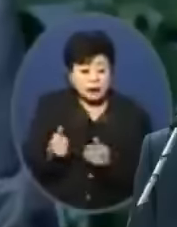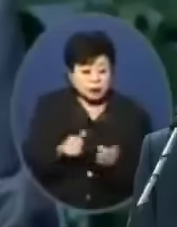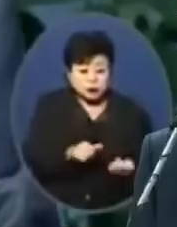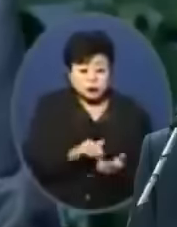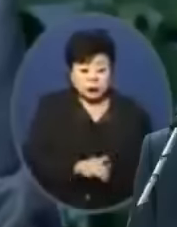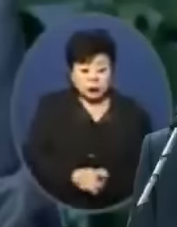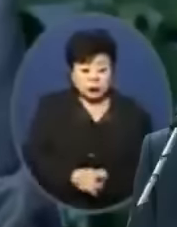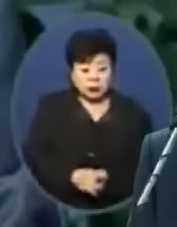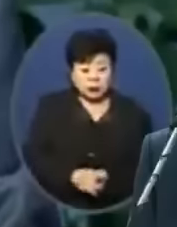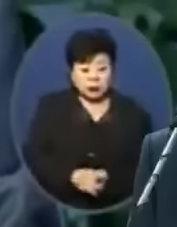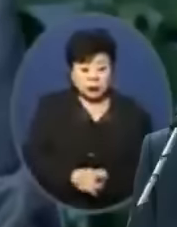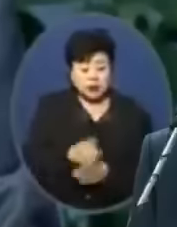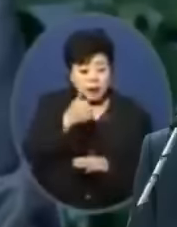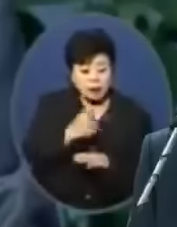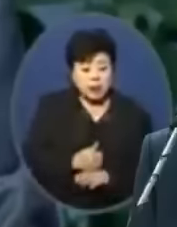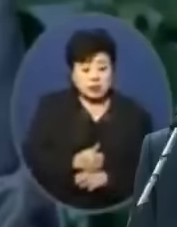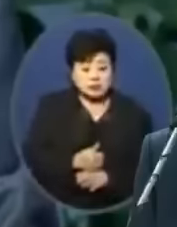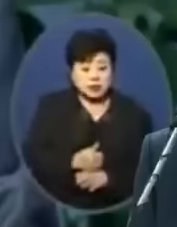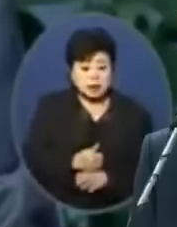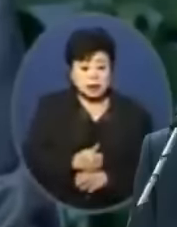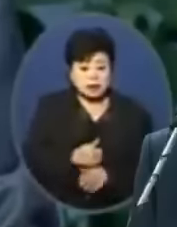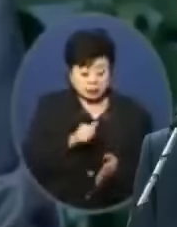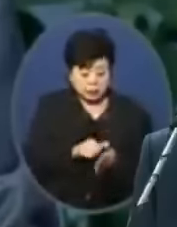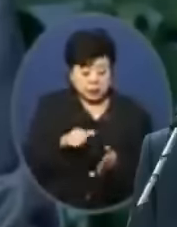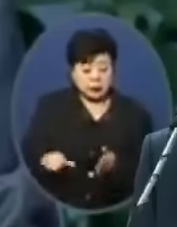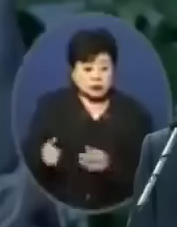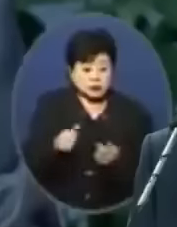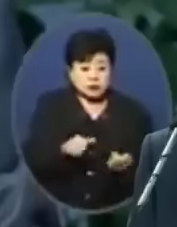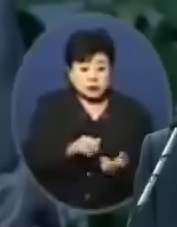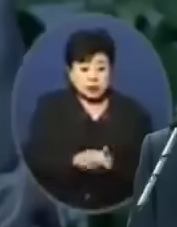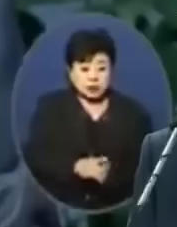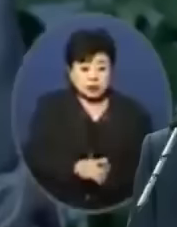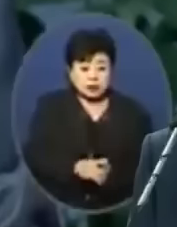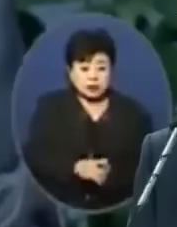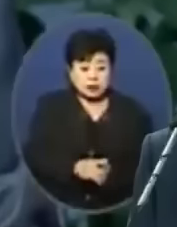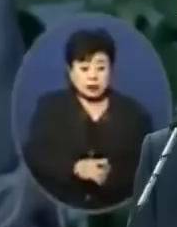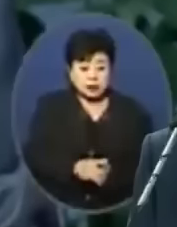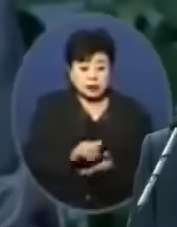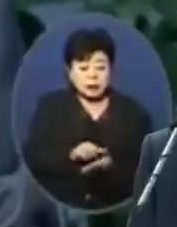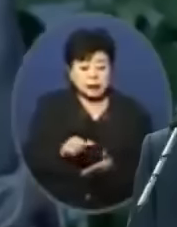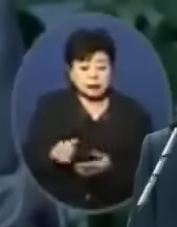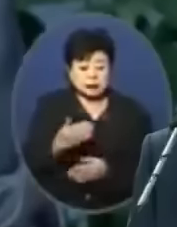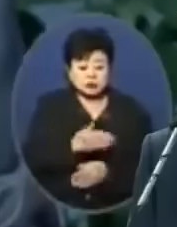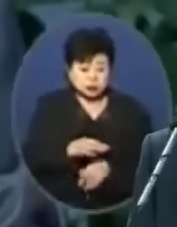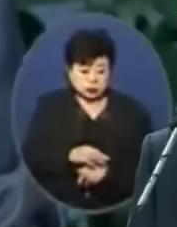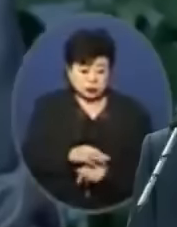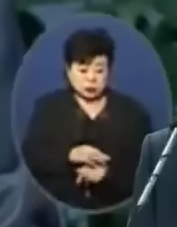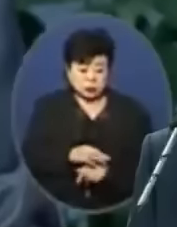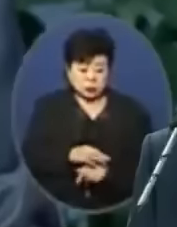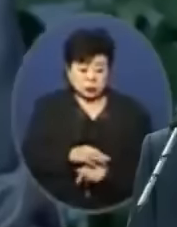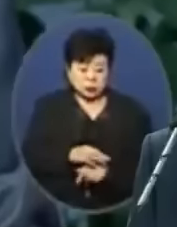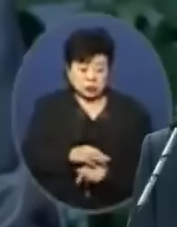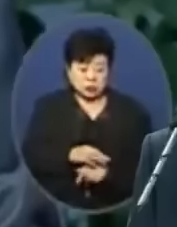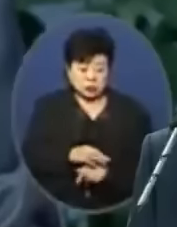죽었어요. 마지막 맏아들이 죽었을 때 그는 맏아들 시체에